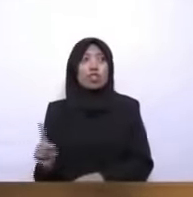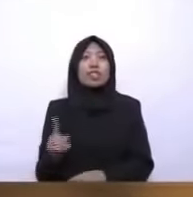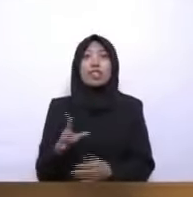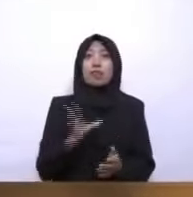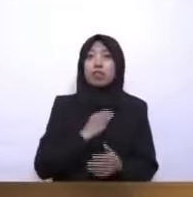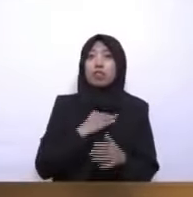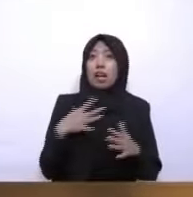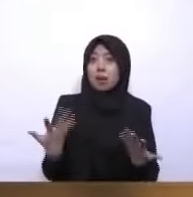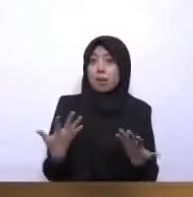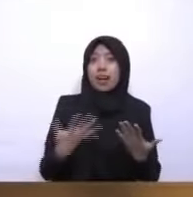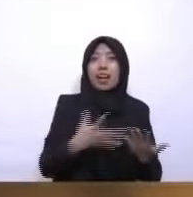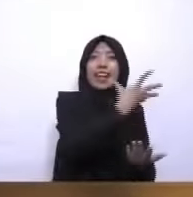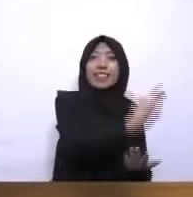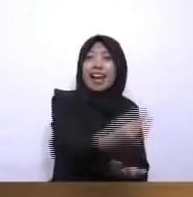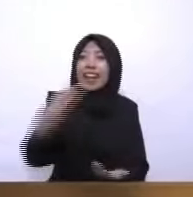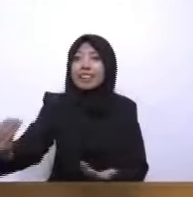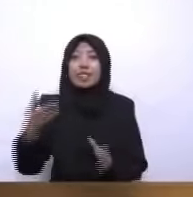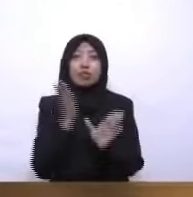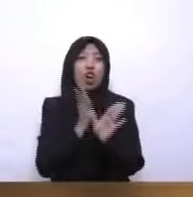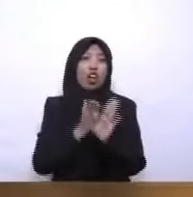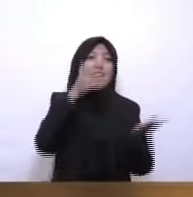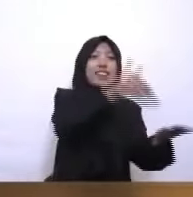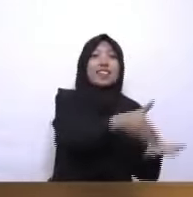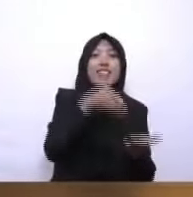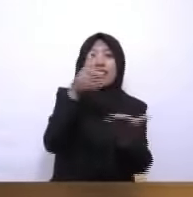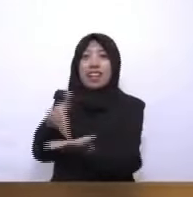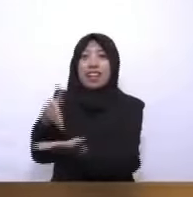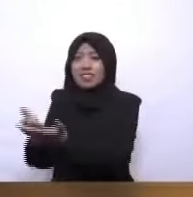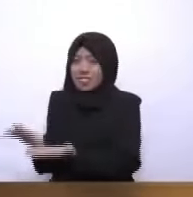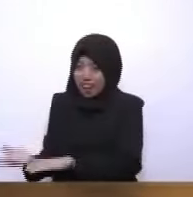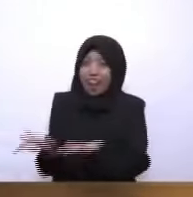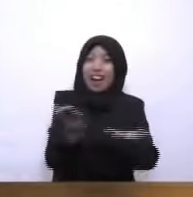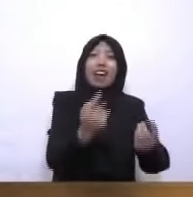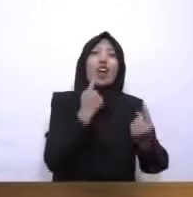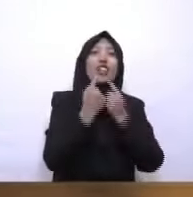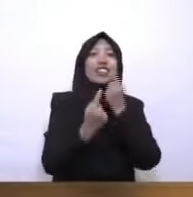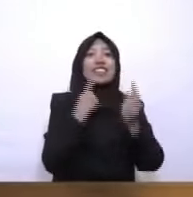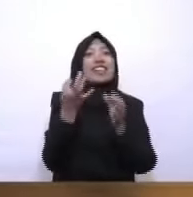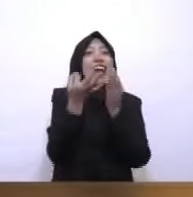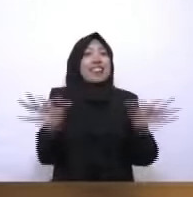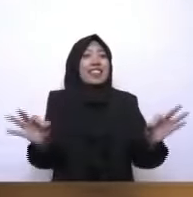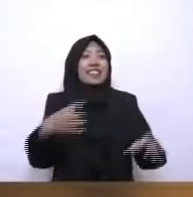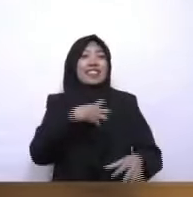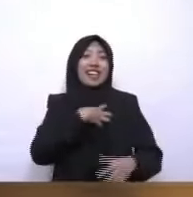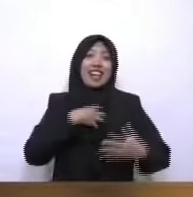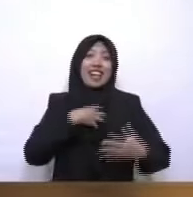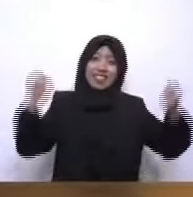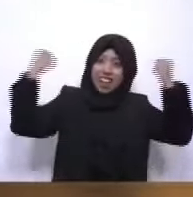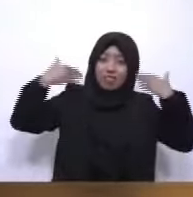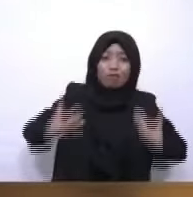setiap minggu ke setiap desa dan kelurahan. Silahkan konseling gratis, sehat jiwa